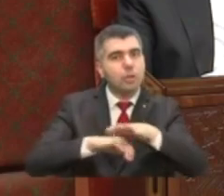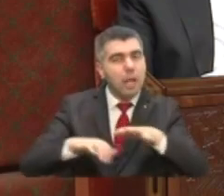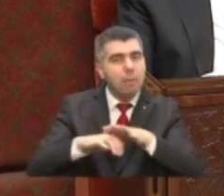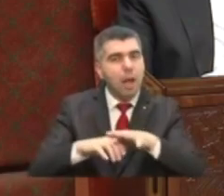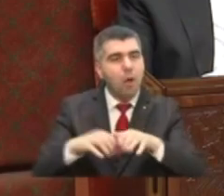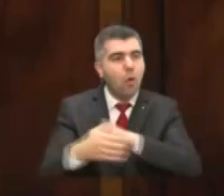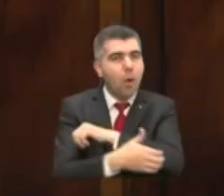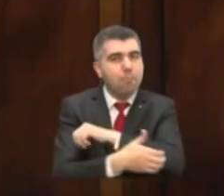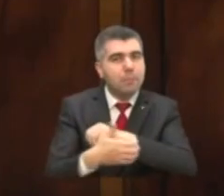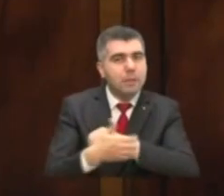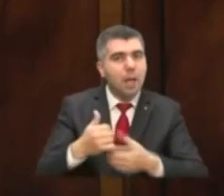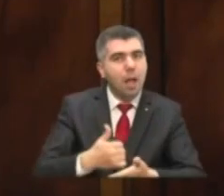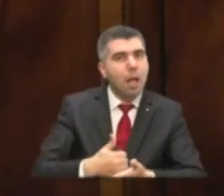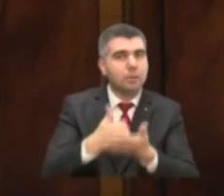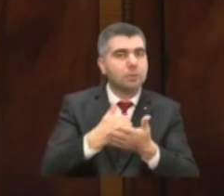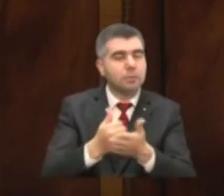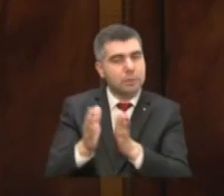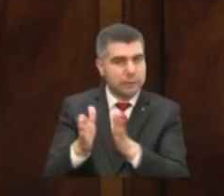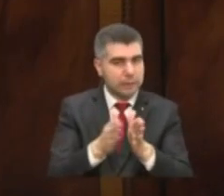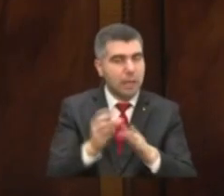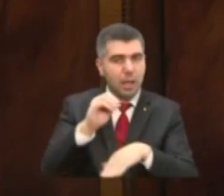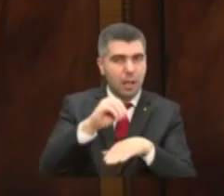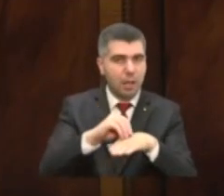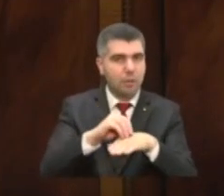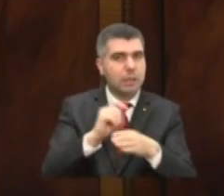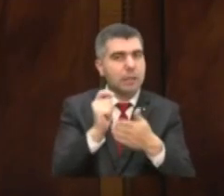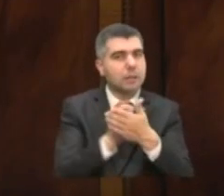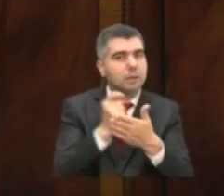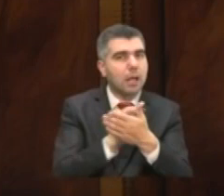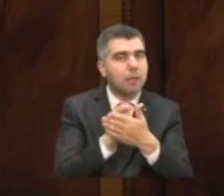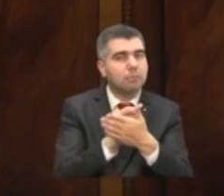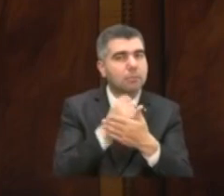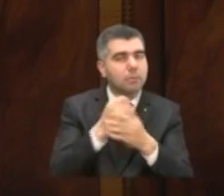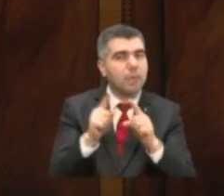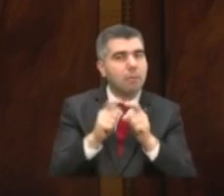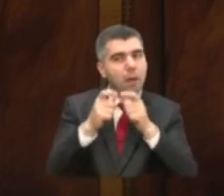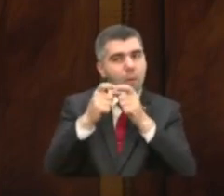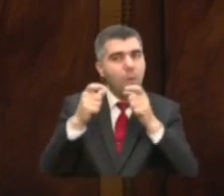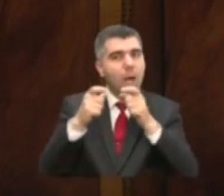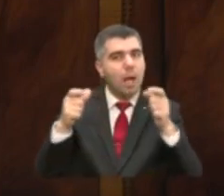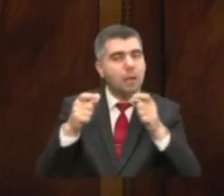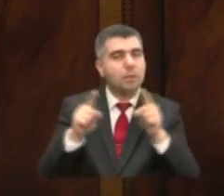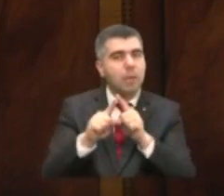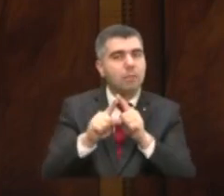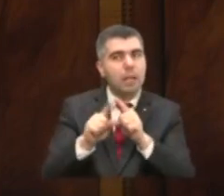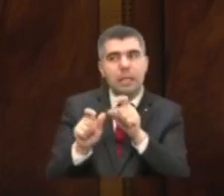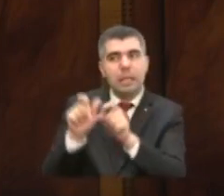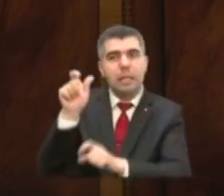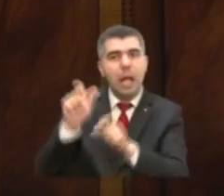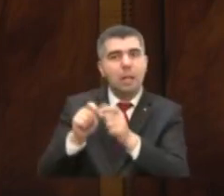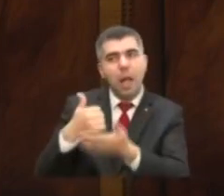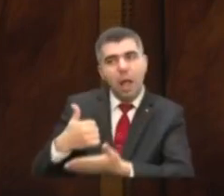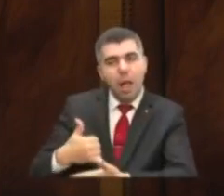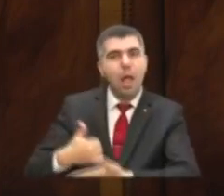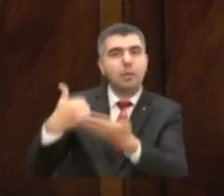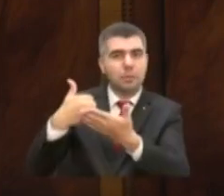الفقر. نطلب كذلك السيد رئيس الحكومة توسيع الفئات المستفيدة من هذا الصندوق